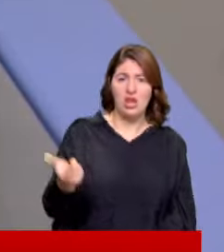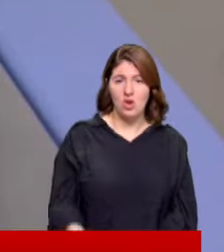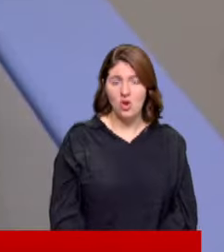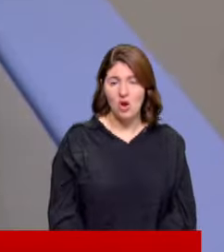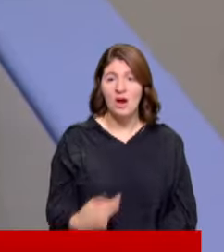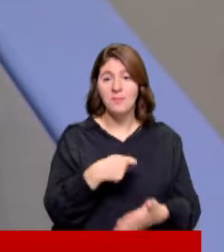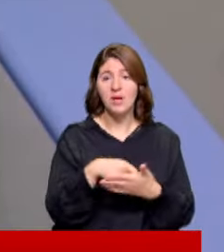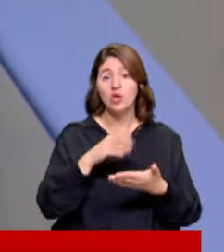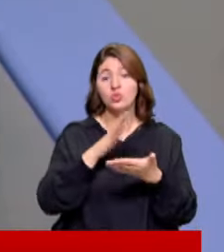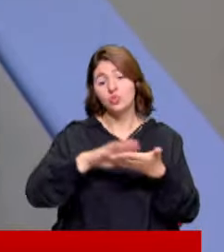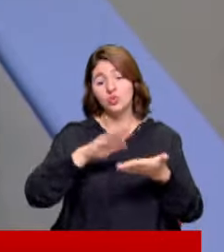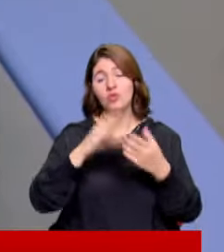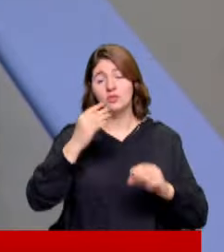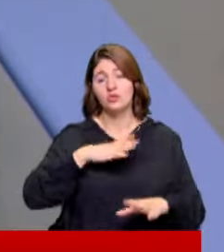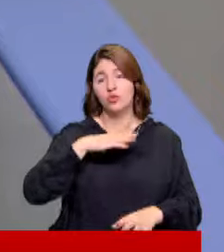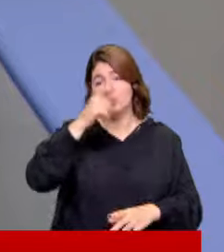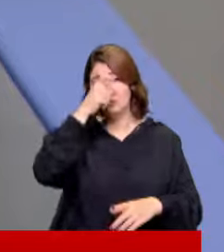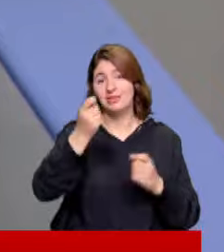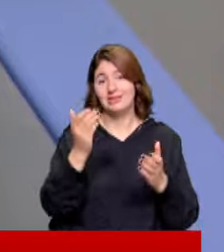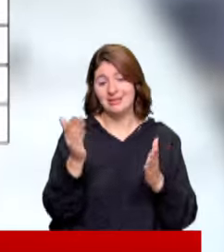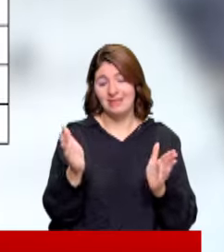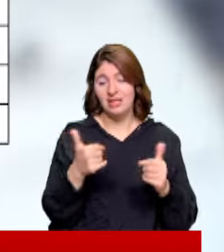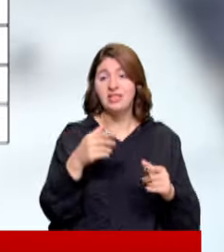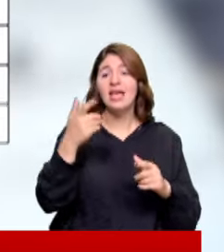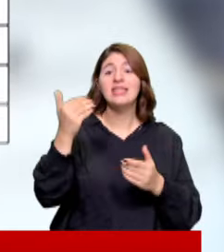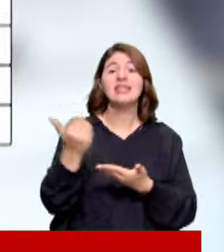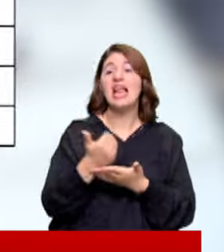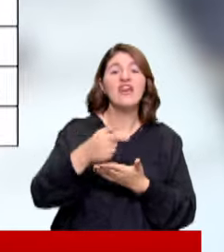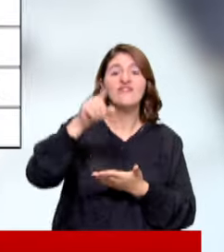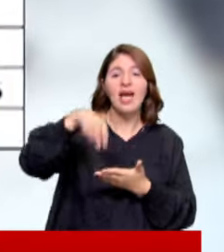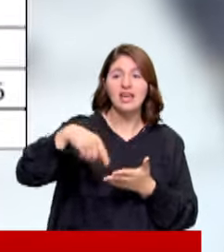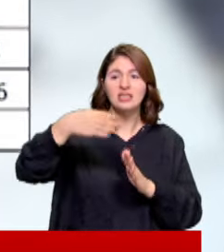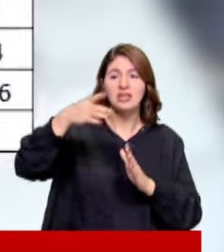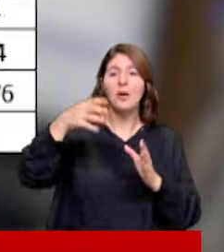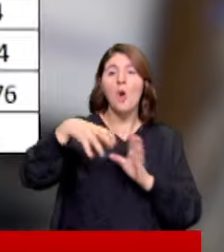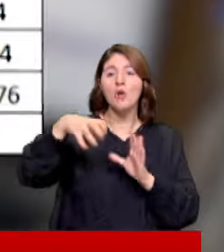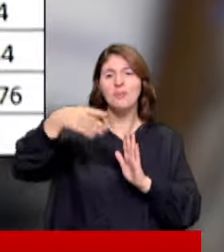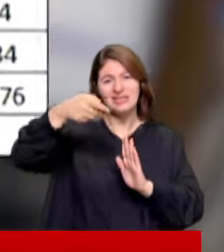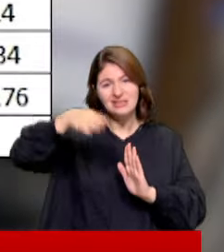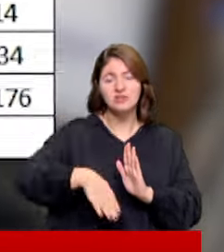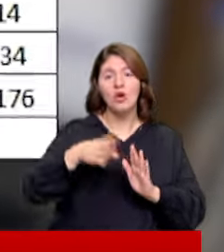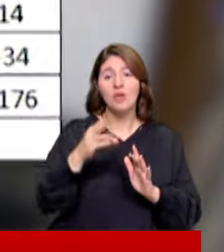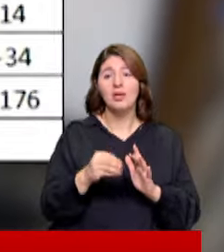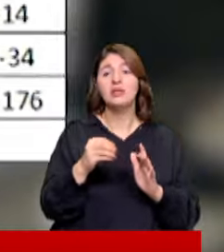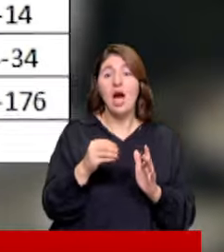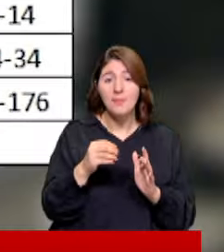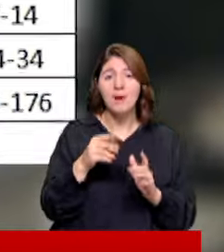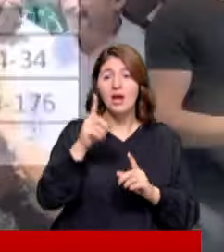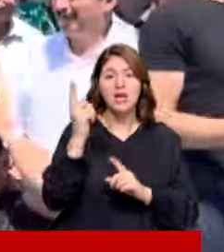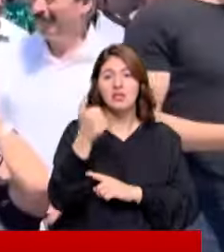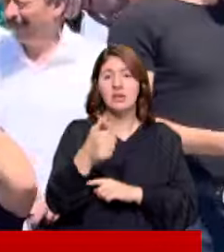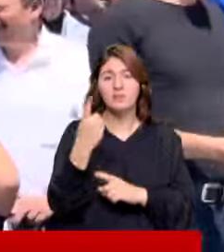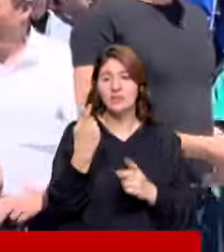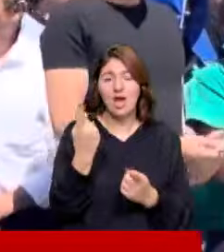gidiyor. Maaşların düzeltilmesini istiyor Türk İş. Gelir vergisi dilimlerinin de düşürülmesi yıllardır talepleri ama bugüne kadar iktidar bir adım